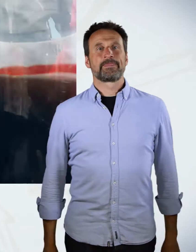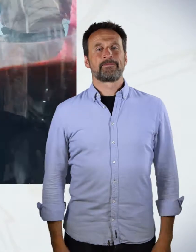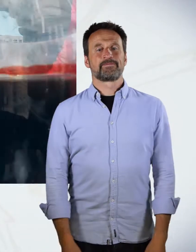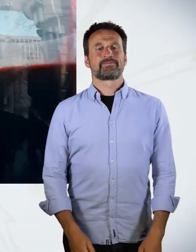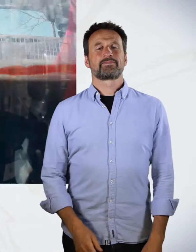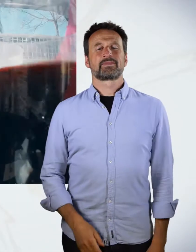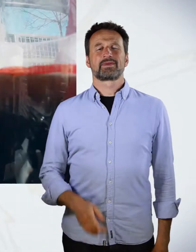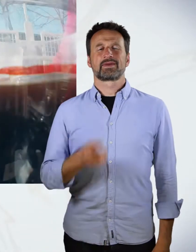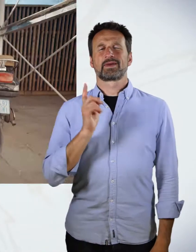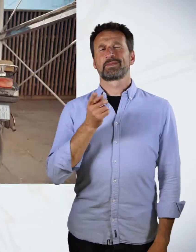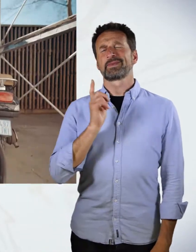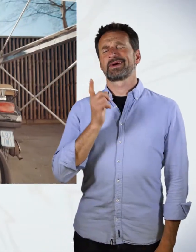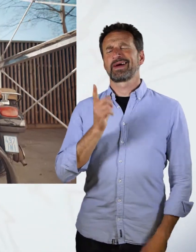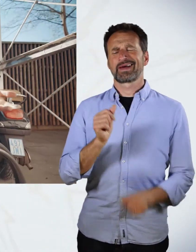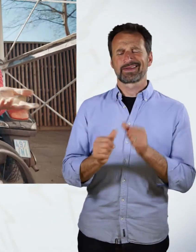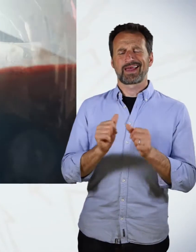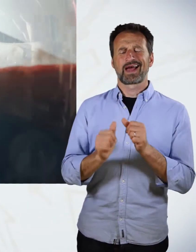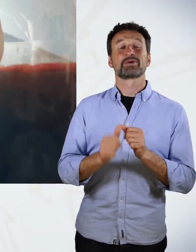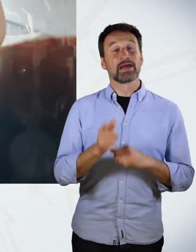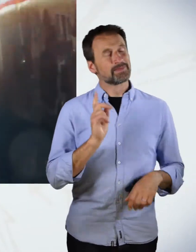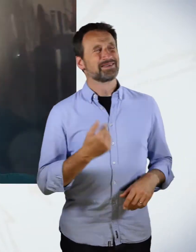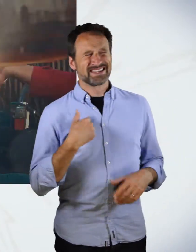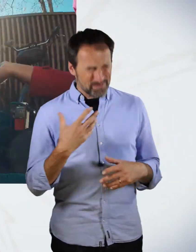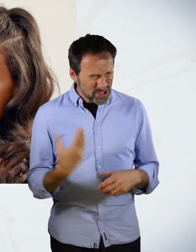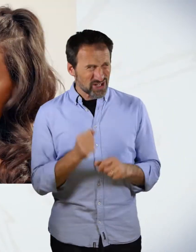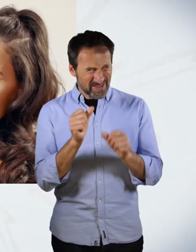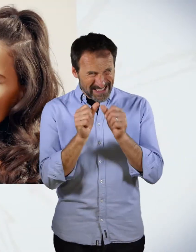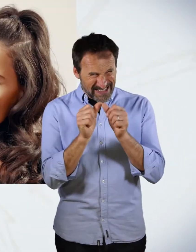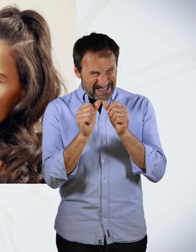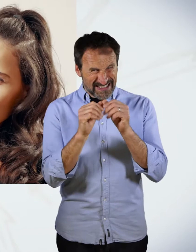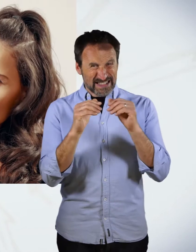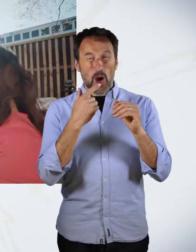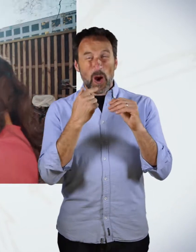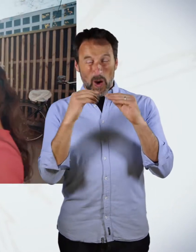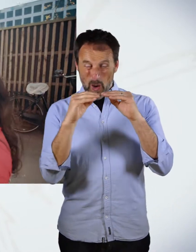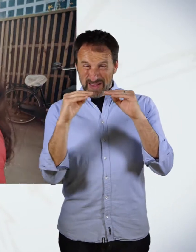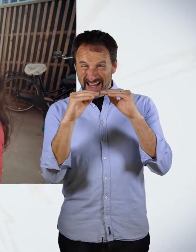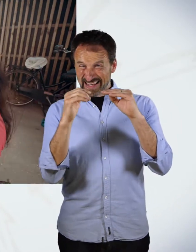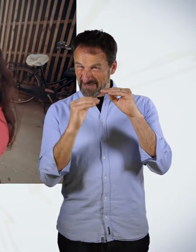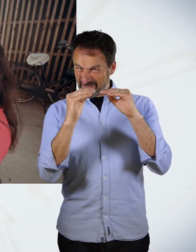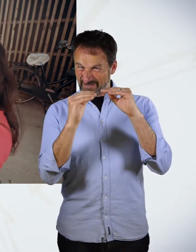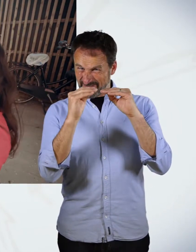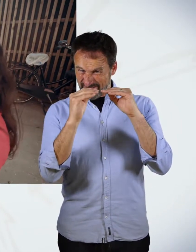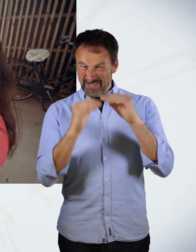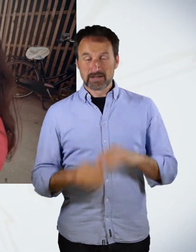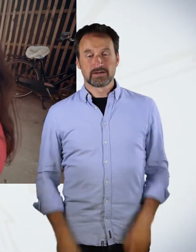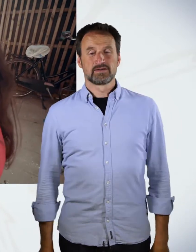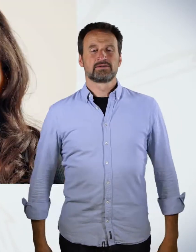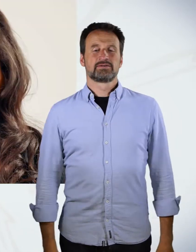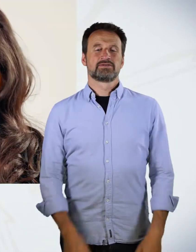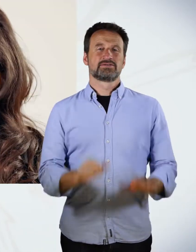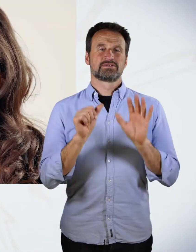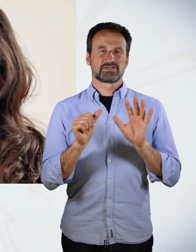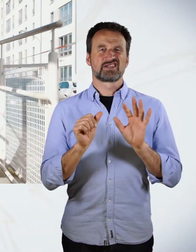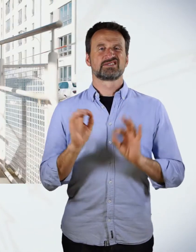Hier, nehmt euch. Aber haarscharf. Ich habe es tatsächlich echt immer so hinbekommen, haargenau an der roten Linie. 6%. Nach